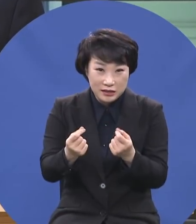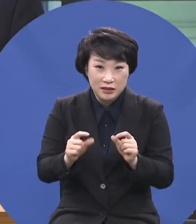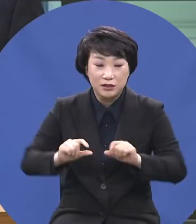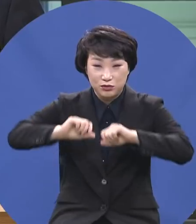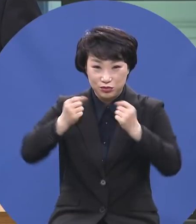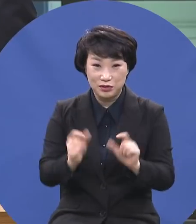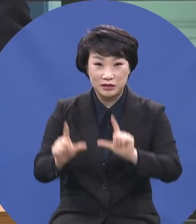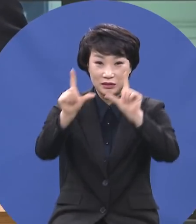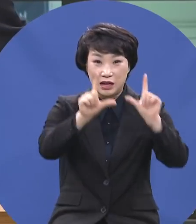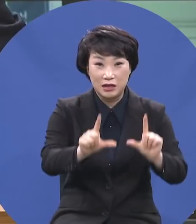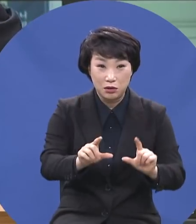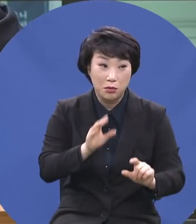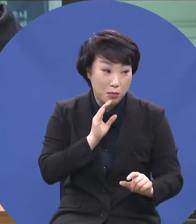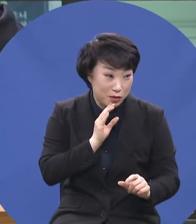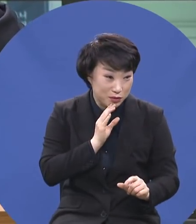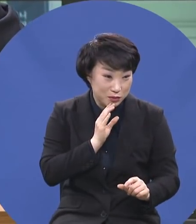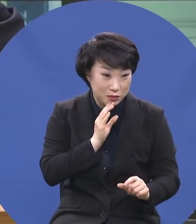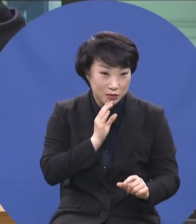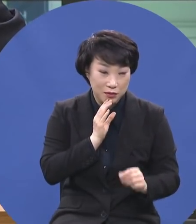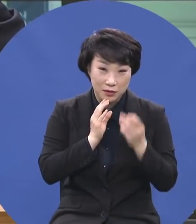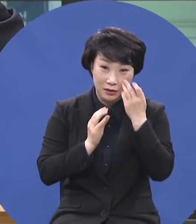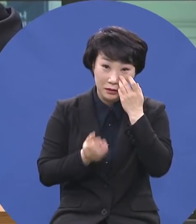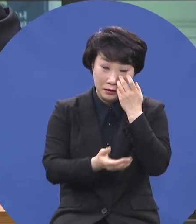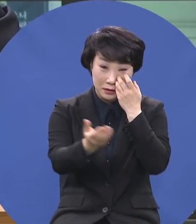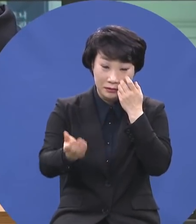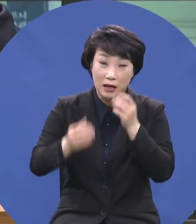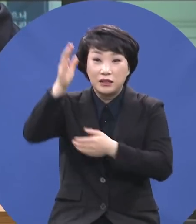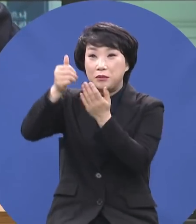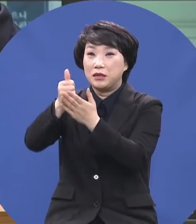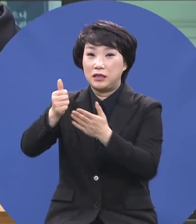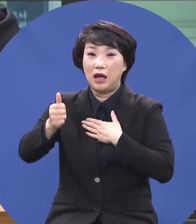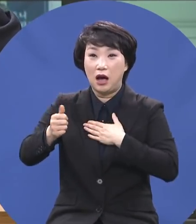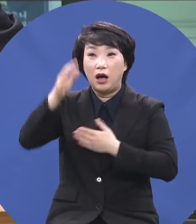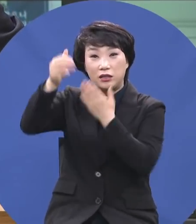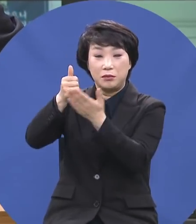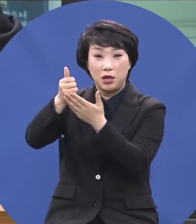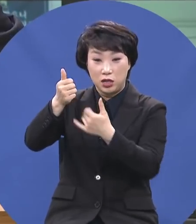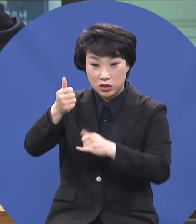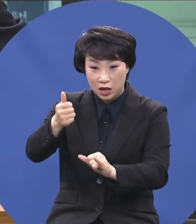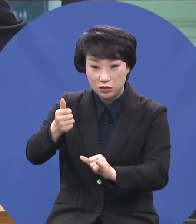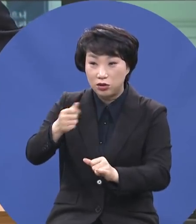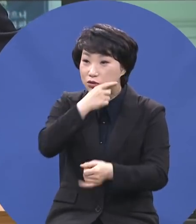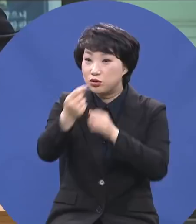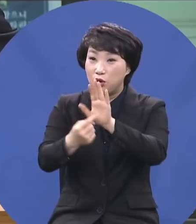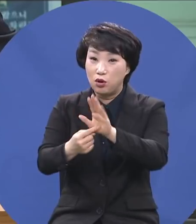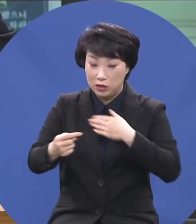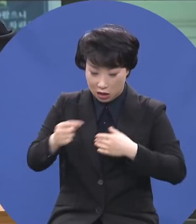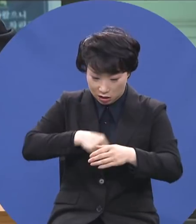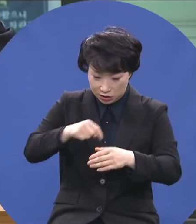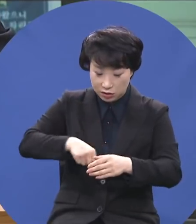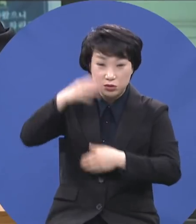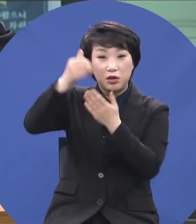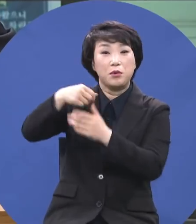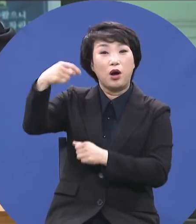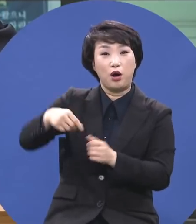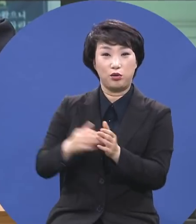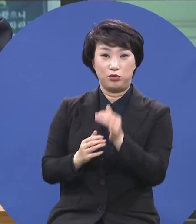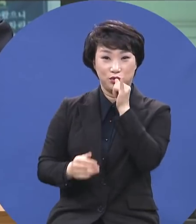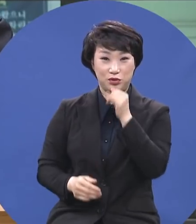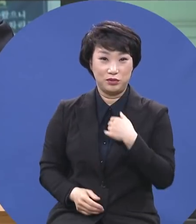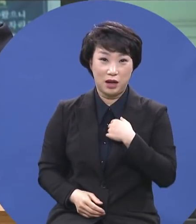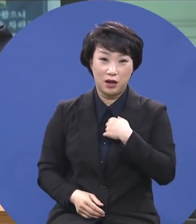살았잖아요. 똑같이 살았잖아요. 여러분, 하나님이 내가 하나님의 자녀라는 증거를 내 안에서 성령이 하신다는